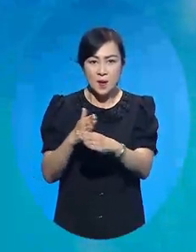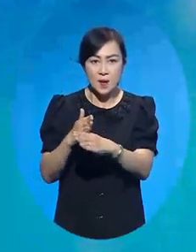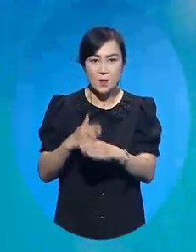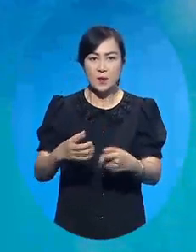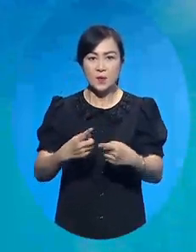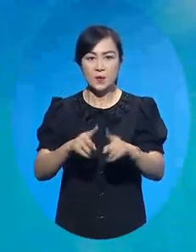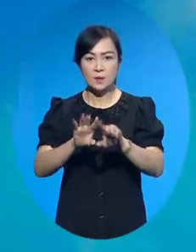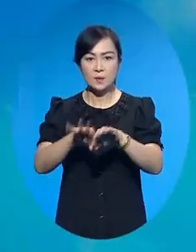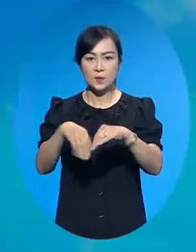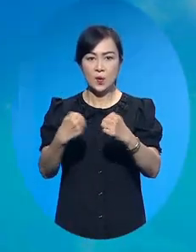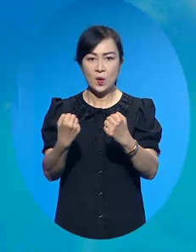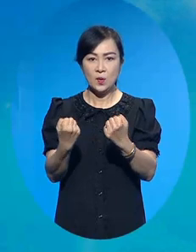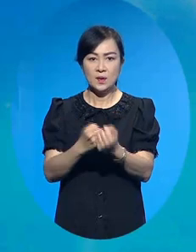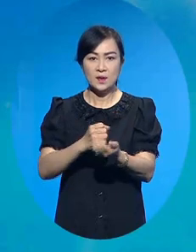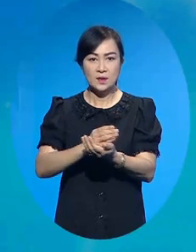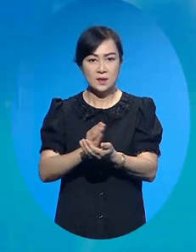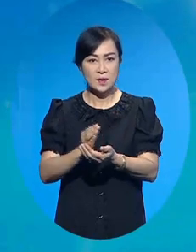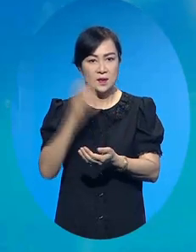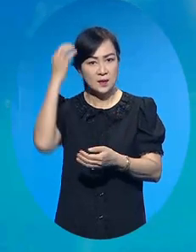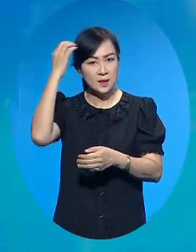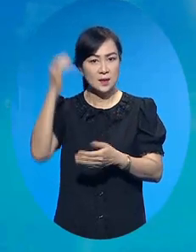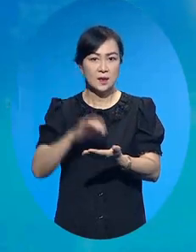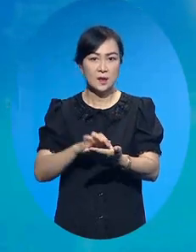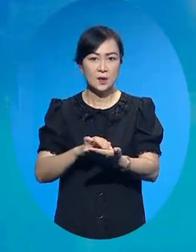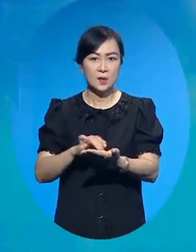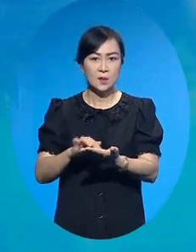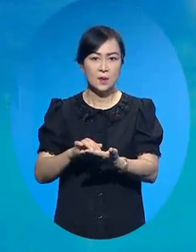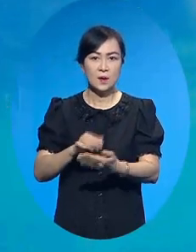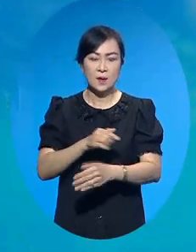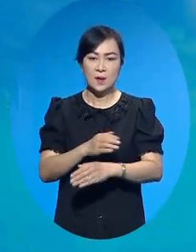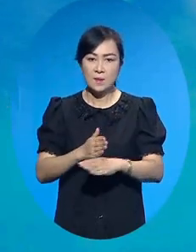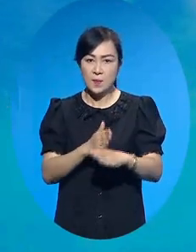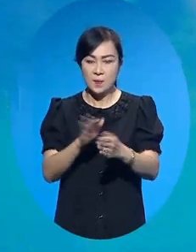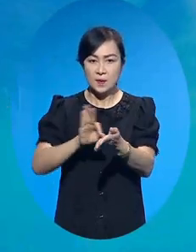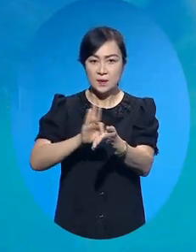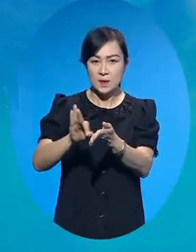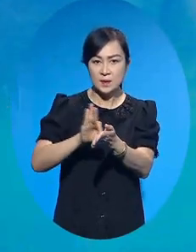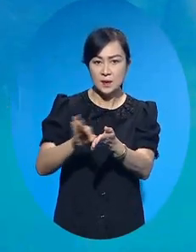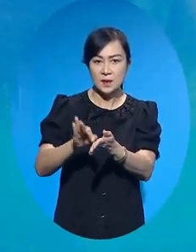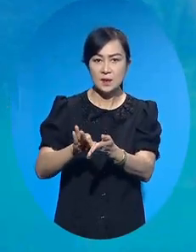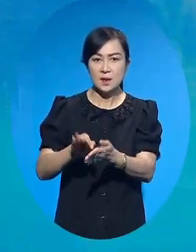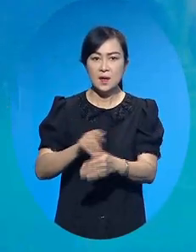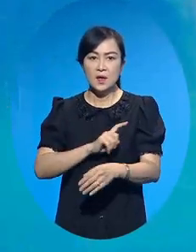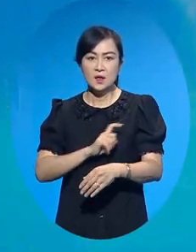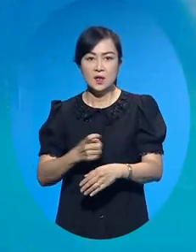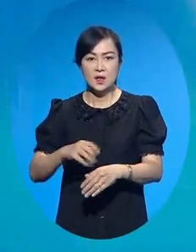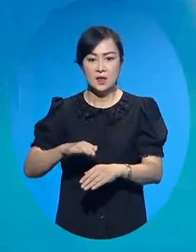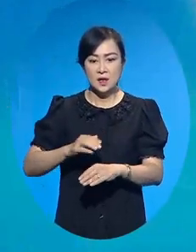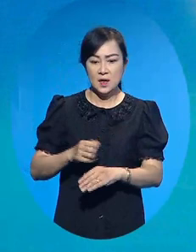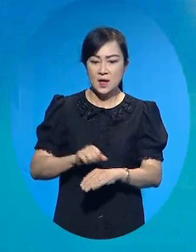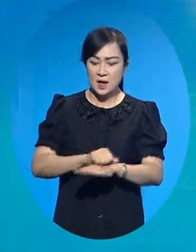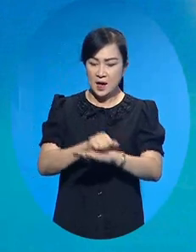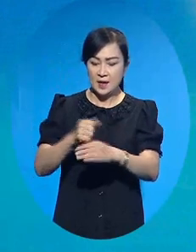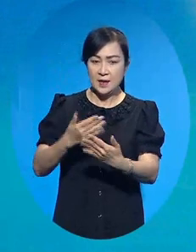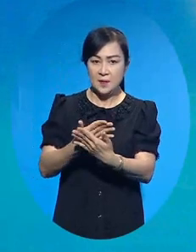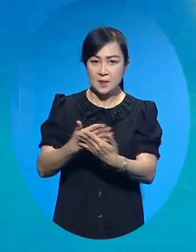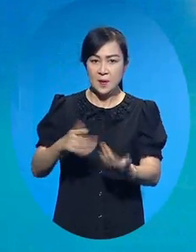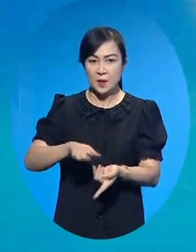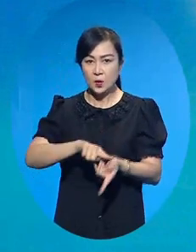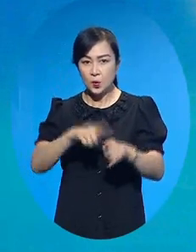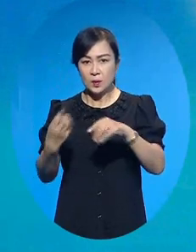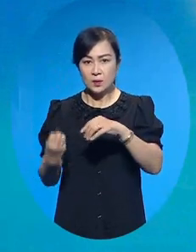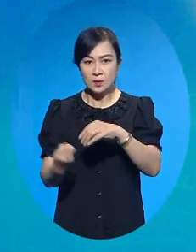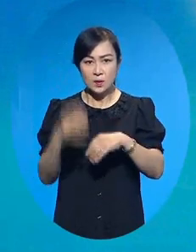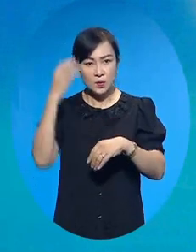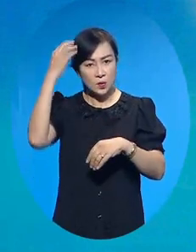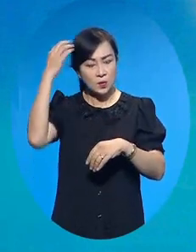các doanh nghiệp tổ chức trọng yếu và chia sẻ kiến thức về các công nghệ bảo mật tiên tiến tại hội thảo chuyên đề An ninh mạng trong kỷ nguyên chuyển đổi số, trí tuệ